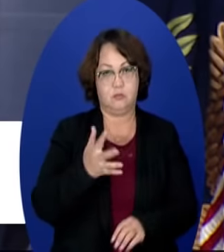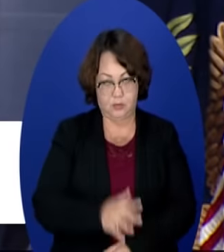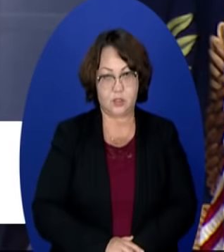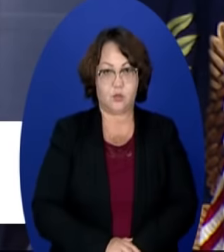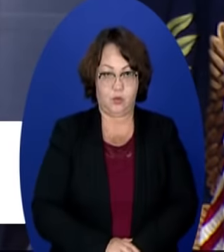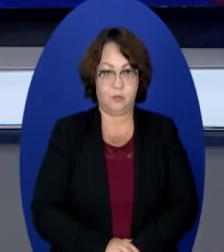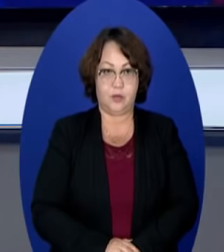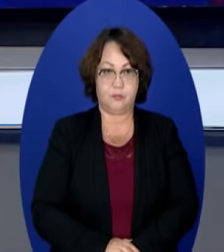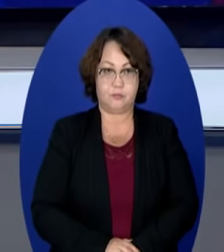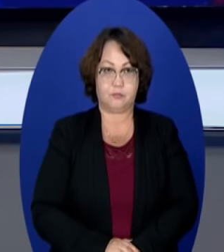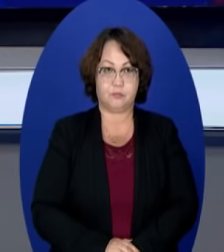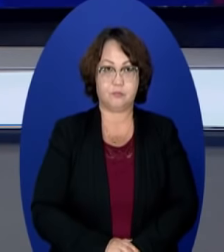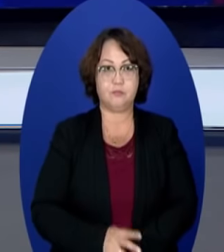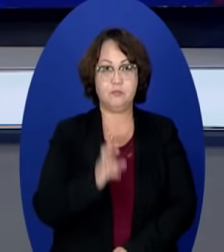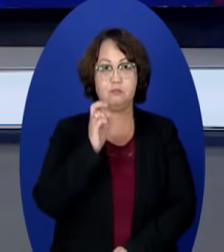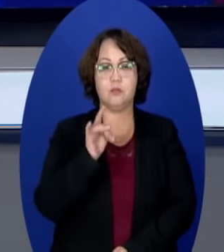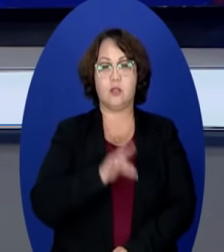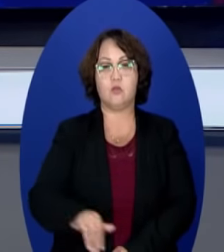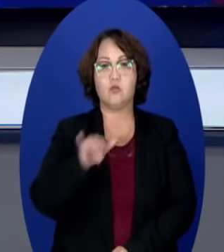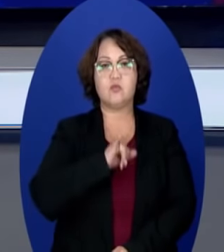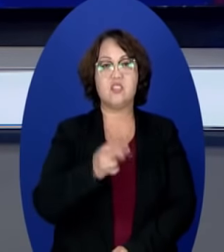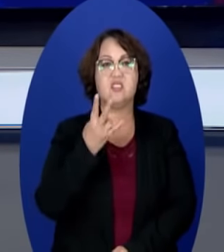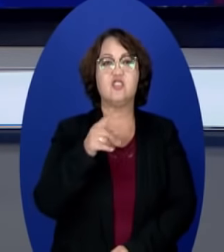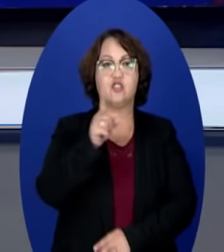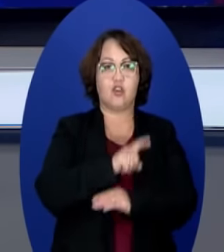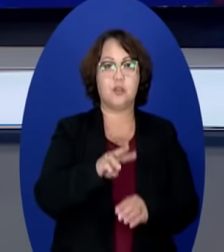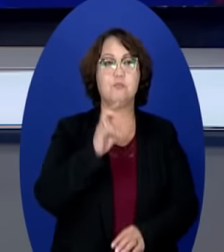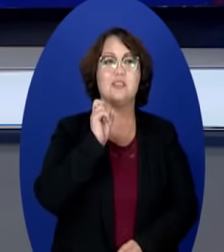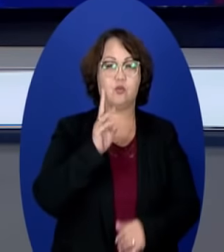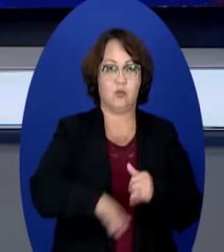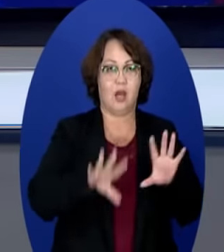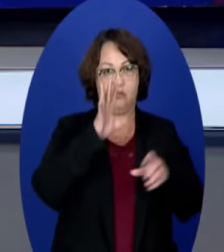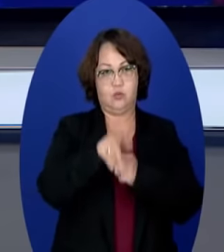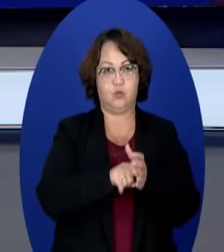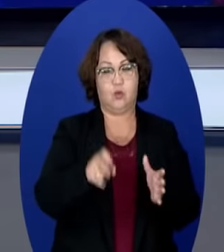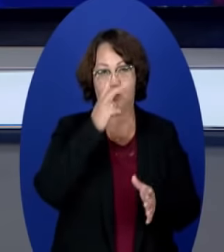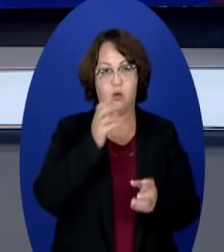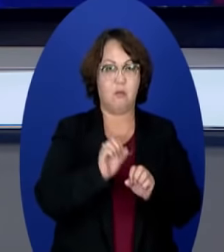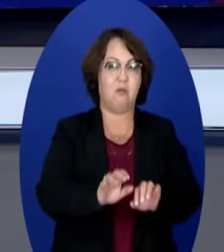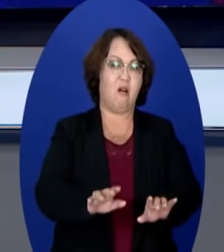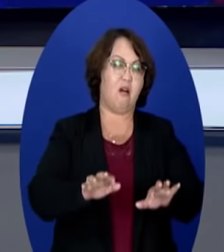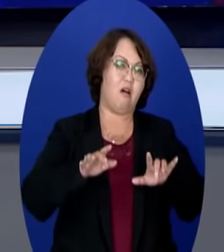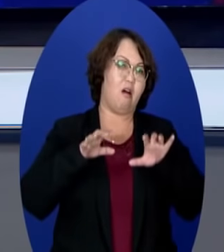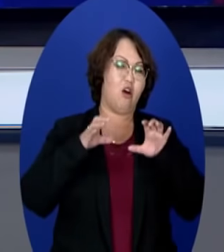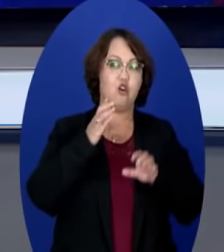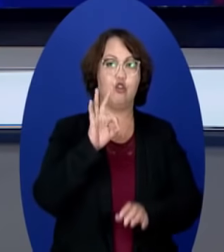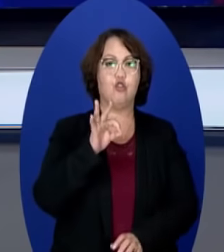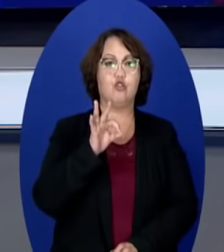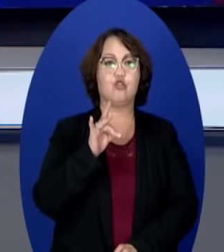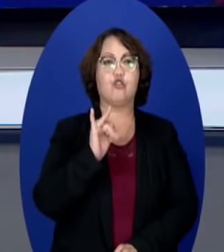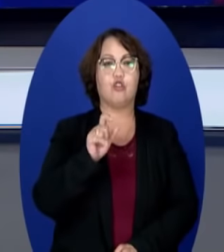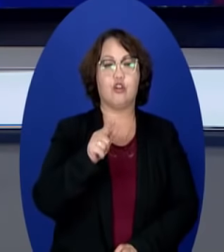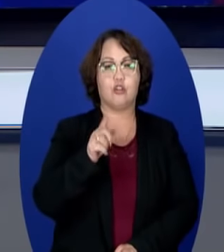аа. За Белорусийн нийслэл Минск хотно өчигдөр сүүлийн 10 жил болоогүй хамгийн олон хүн оролцсон сөрөг хүчний жагсаал цуглаан